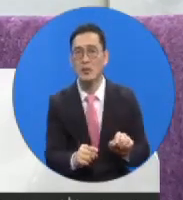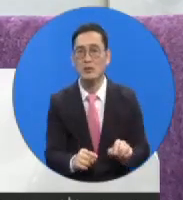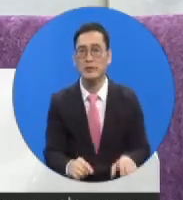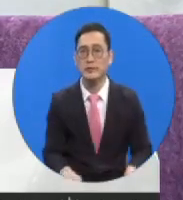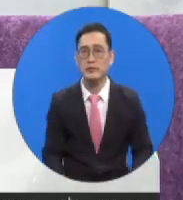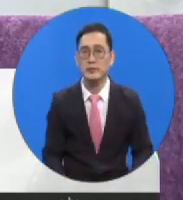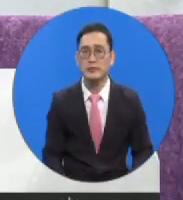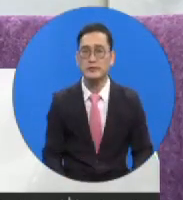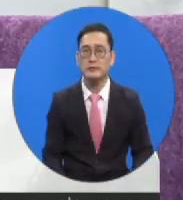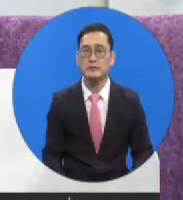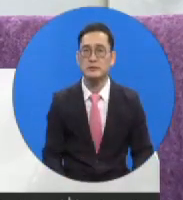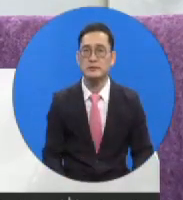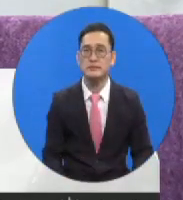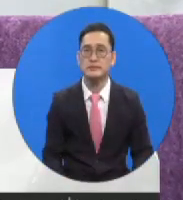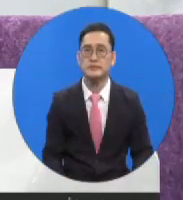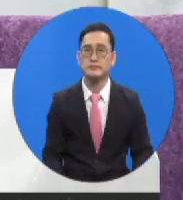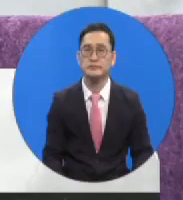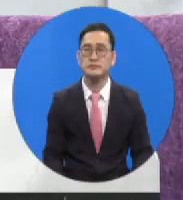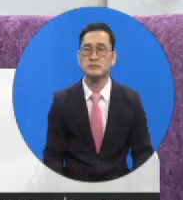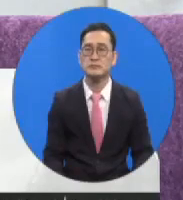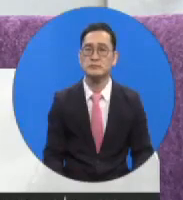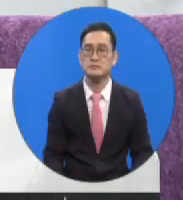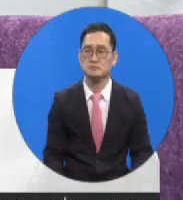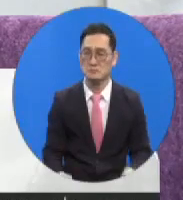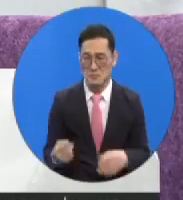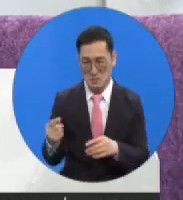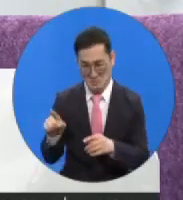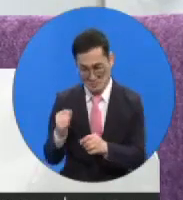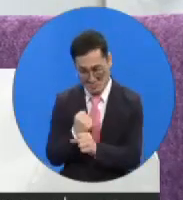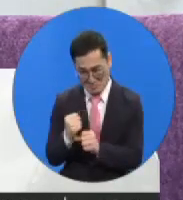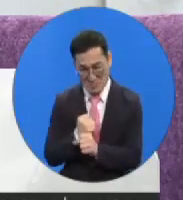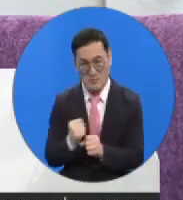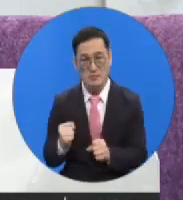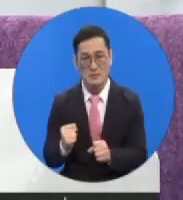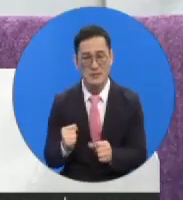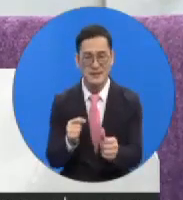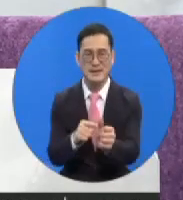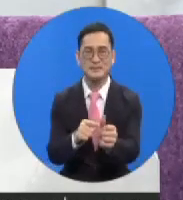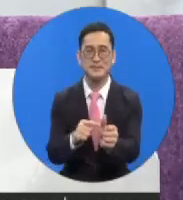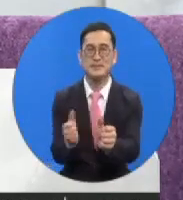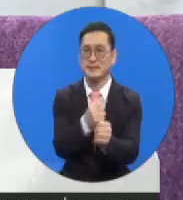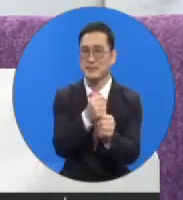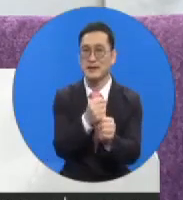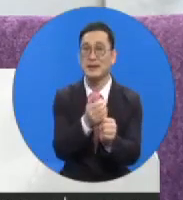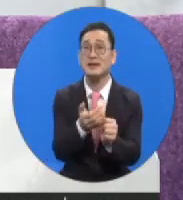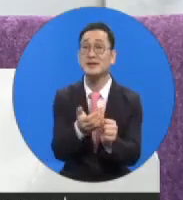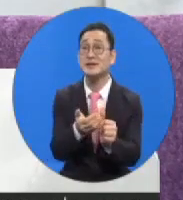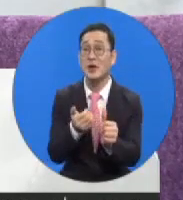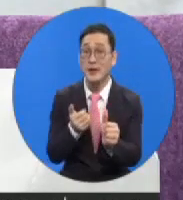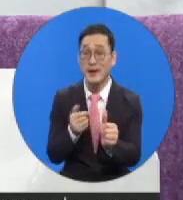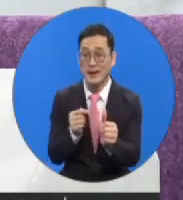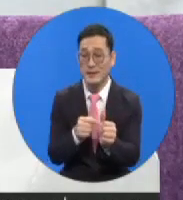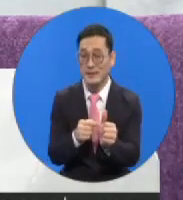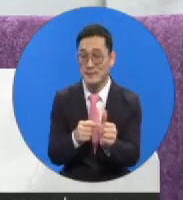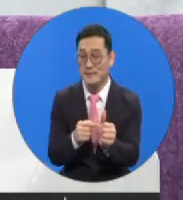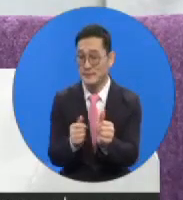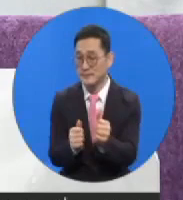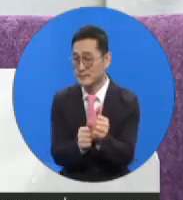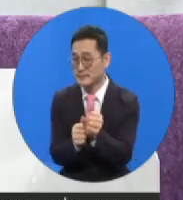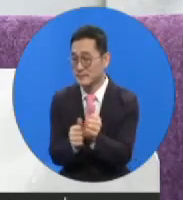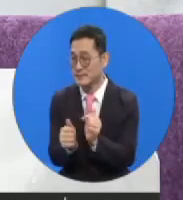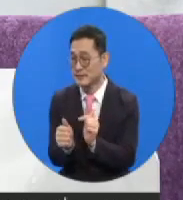명단이 나왔을 때 그 보도가 어떻게 됐냐? 김봉현 씨가 체포되기 전에 김봉현 씨 측근이 여러